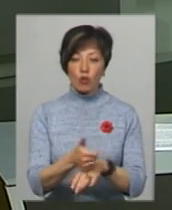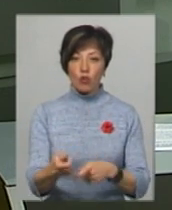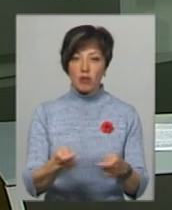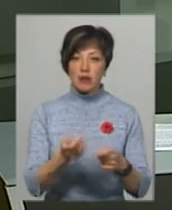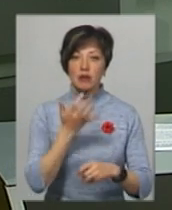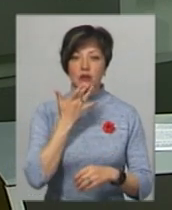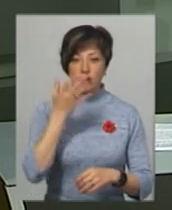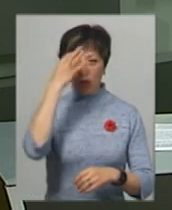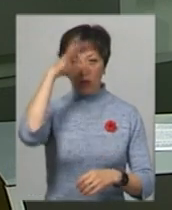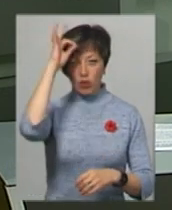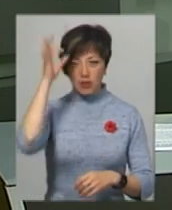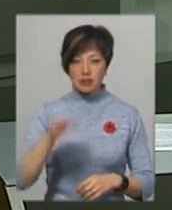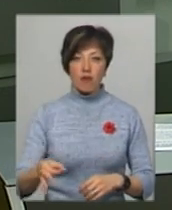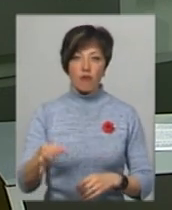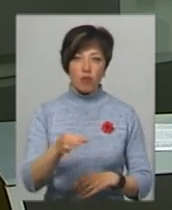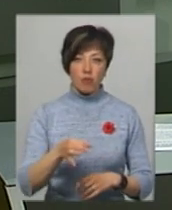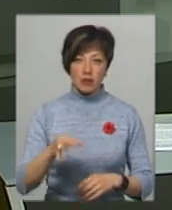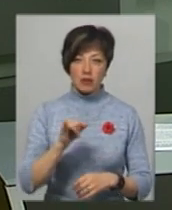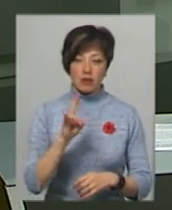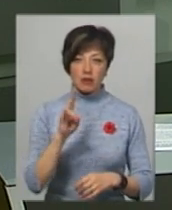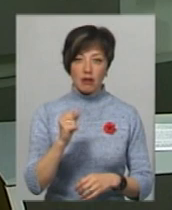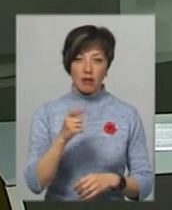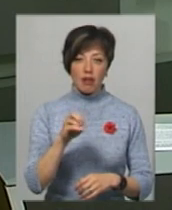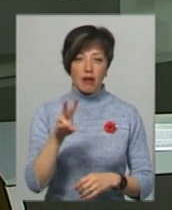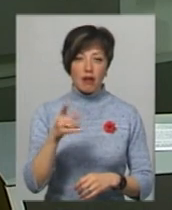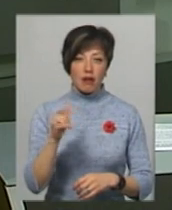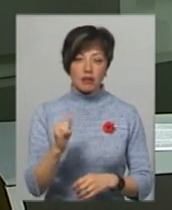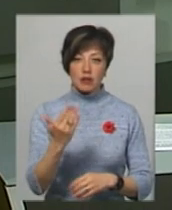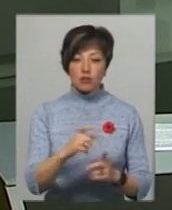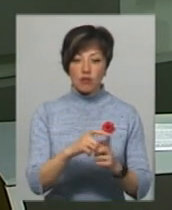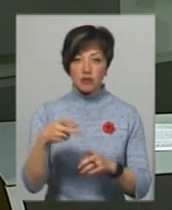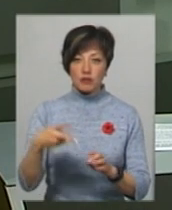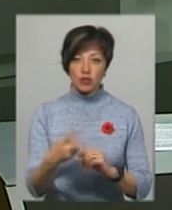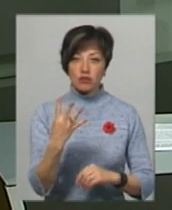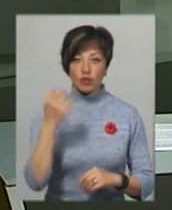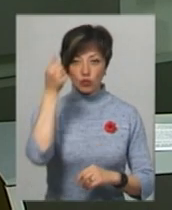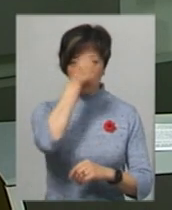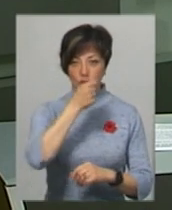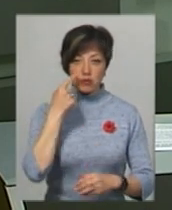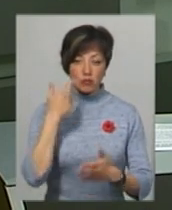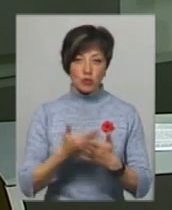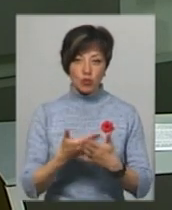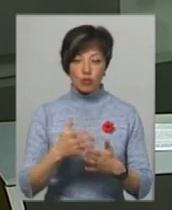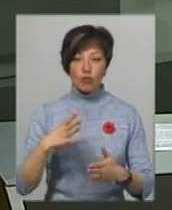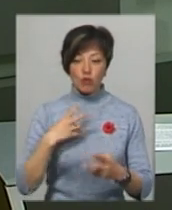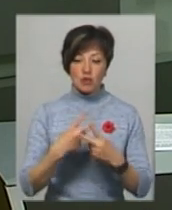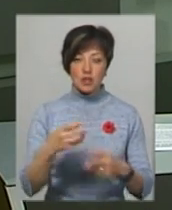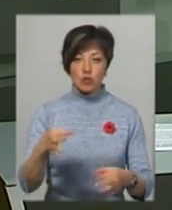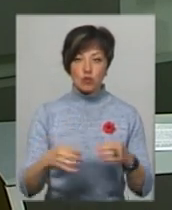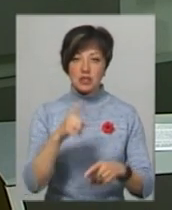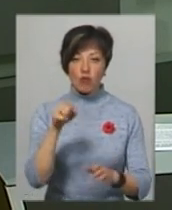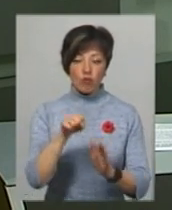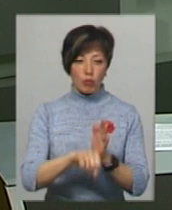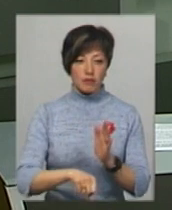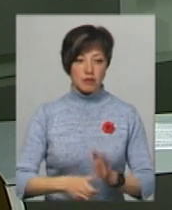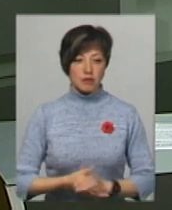управління Національної поліції в області Інна Глега. За її словами, у 2004 році підозрюваний уже був засуджений за